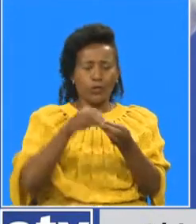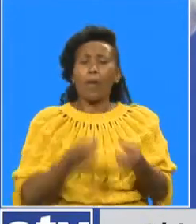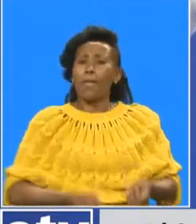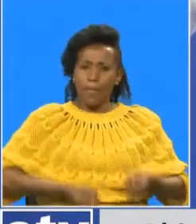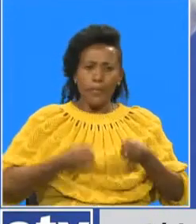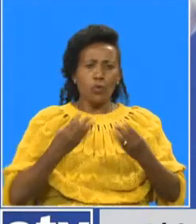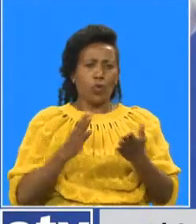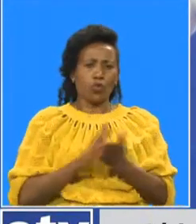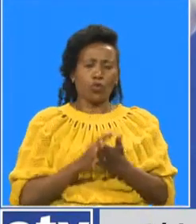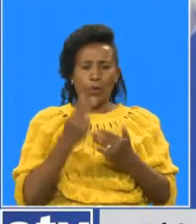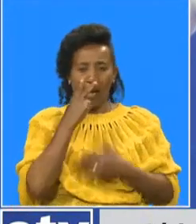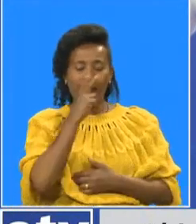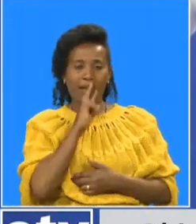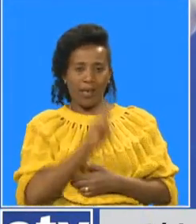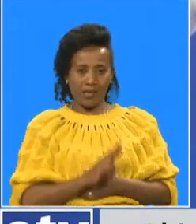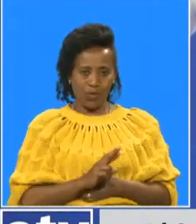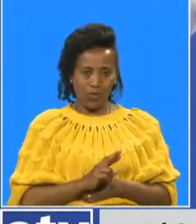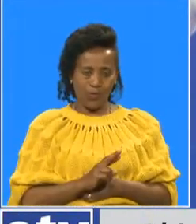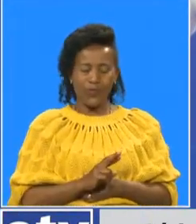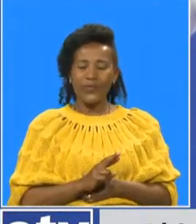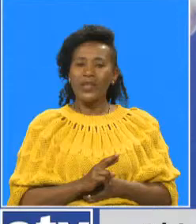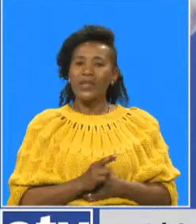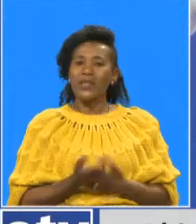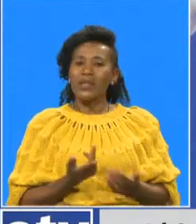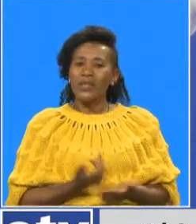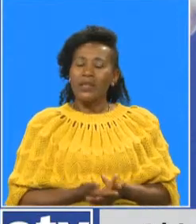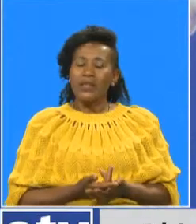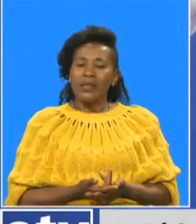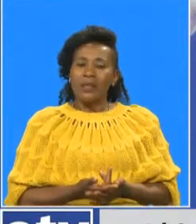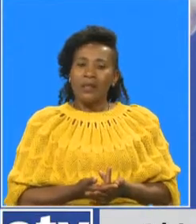ብዙዎቹ ያየንባቸው ማለት ነው።